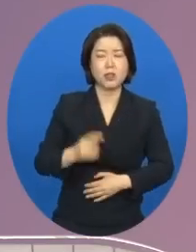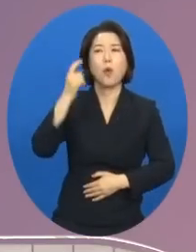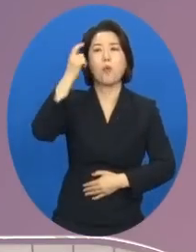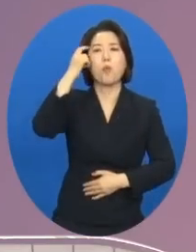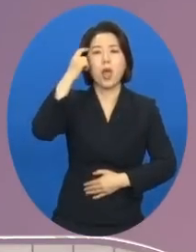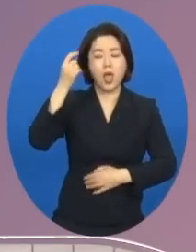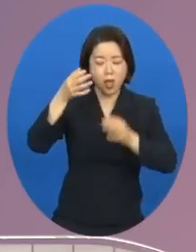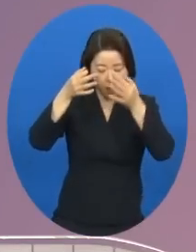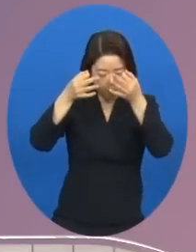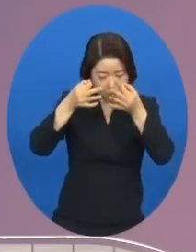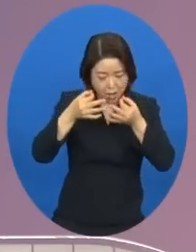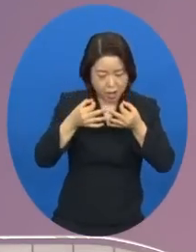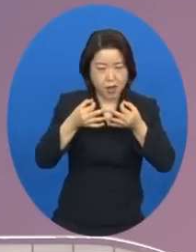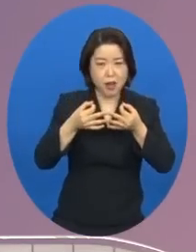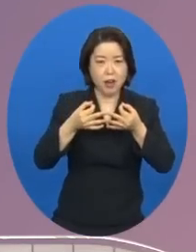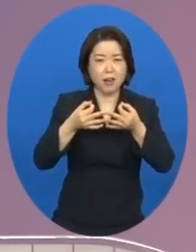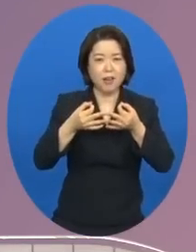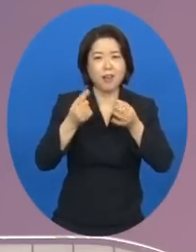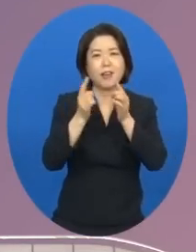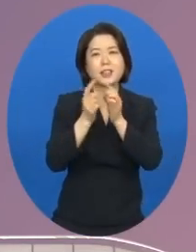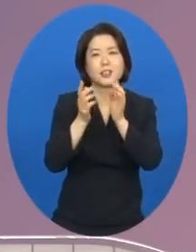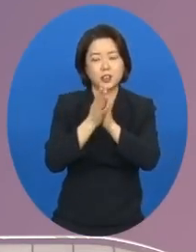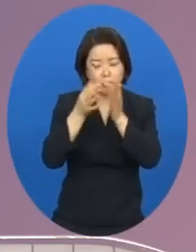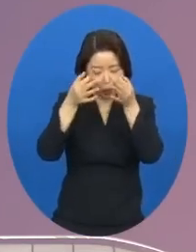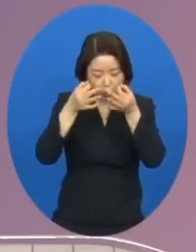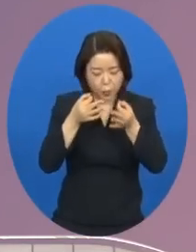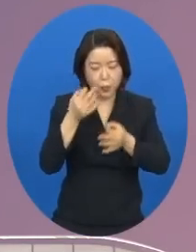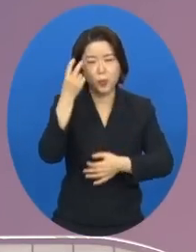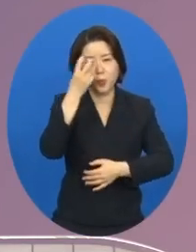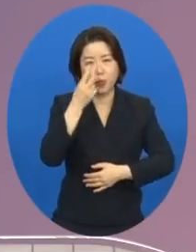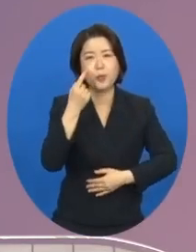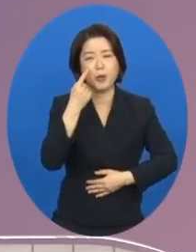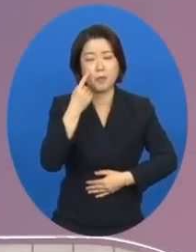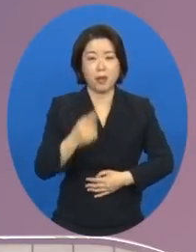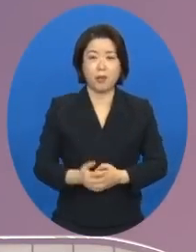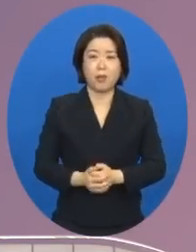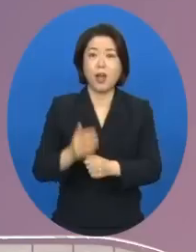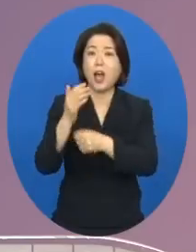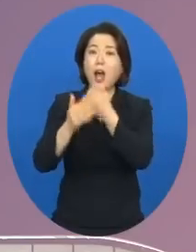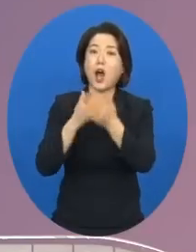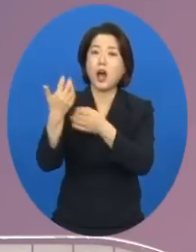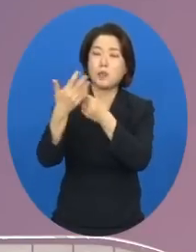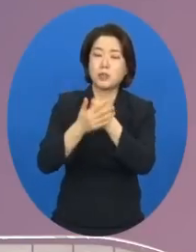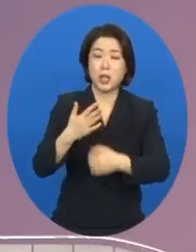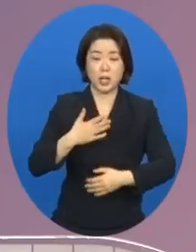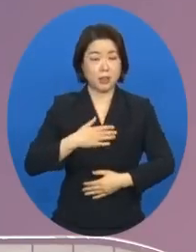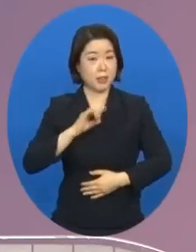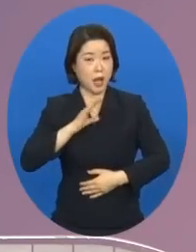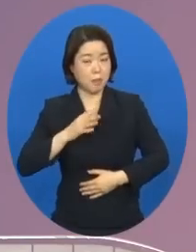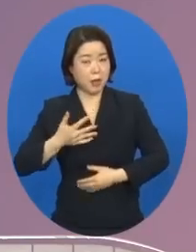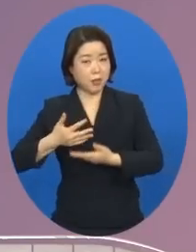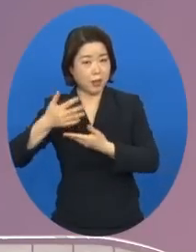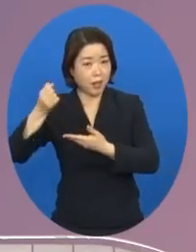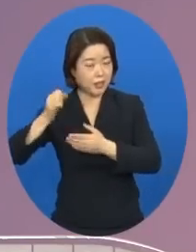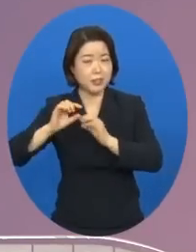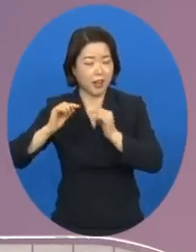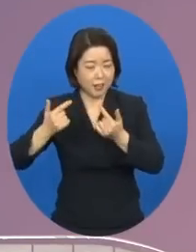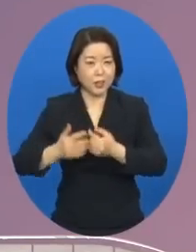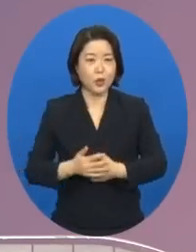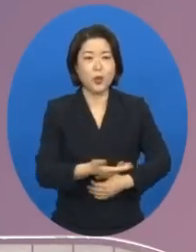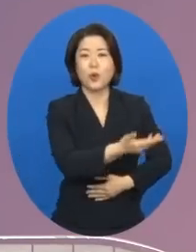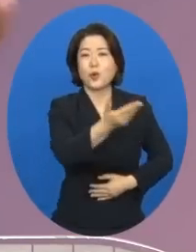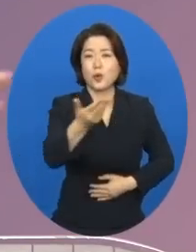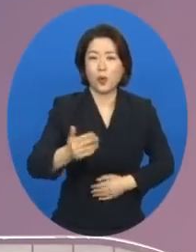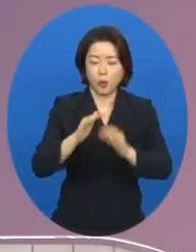그런지를 한번 여러분 스스로를 돌아보시면 좋겠습니다. 하나님의 은혜를 저만 받았을 리는 없죠. 여기